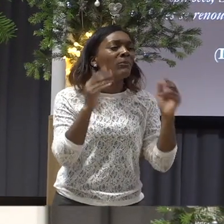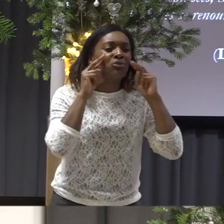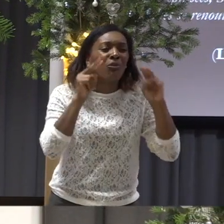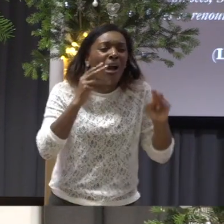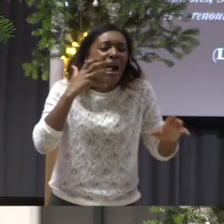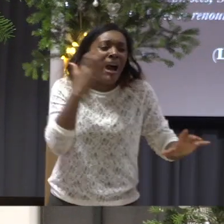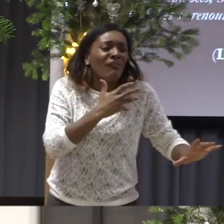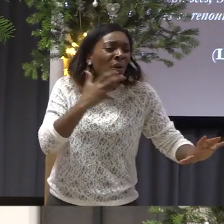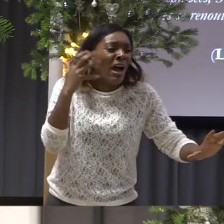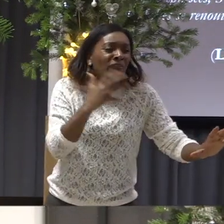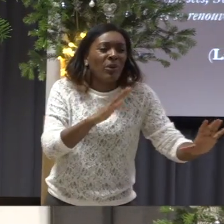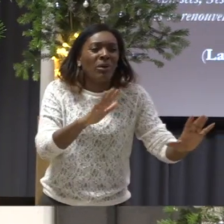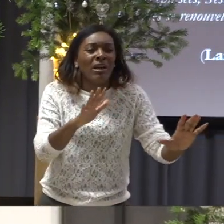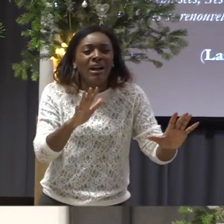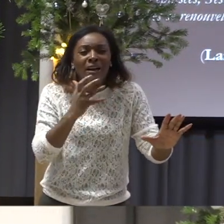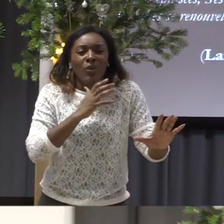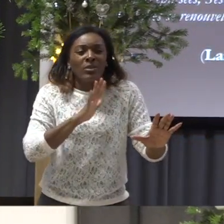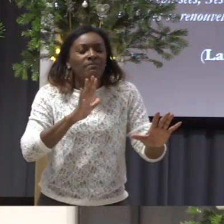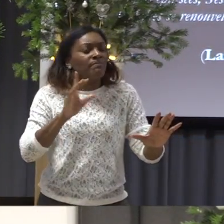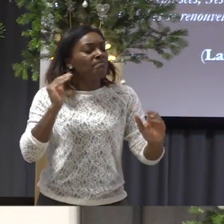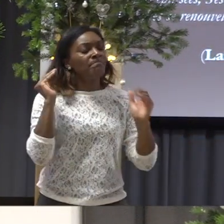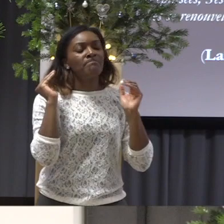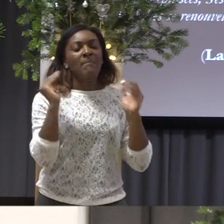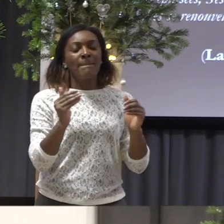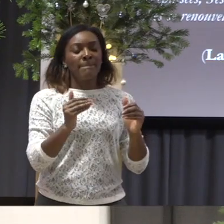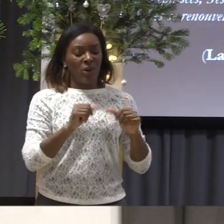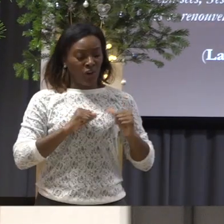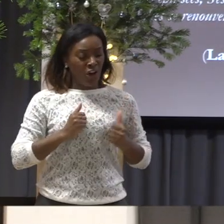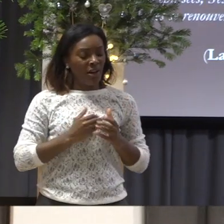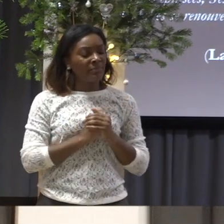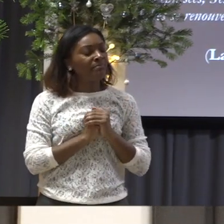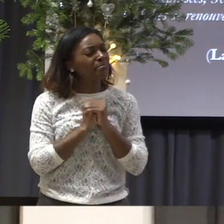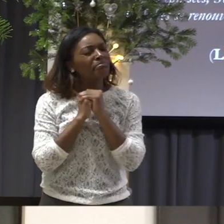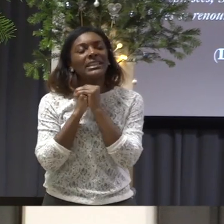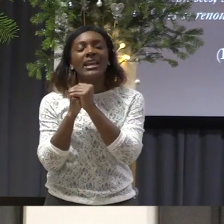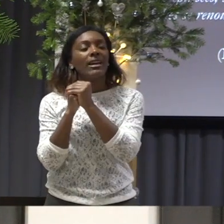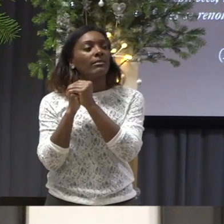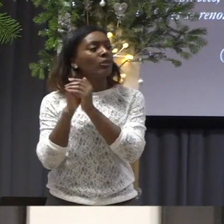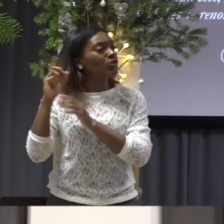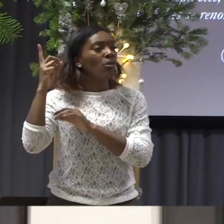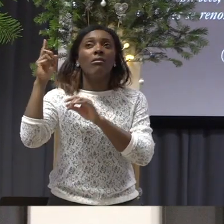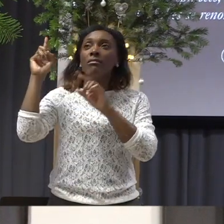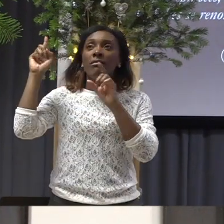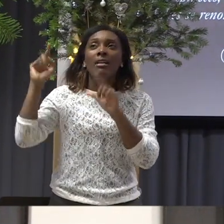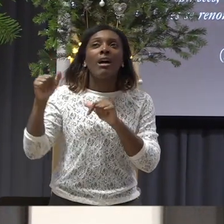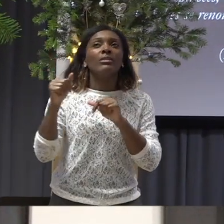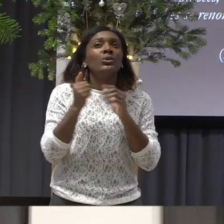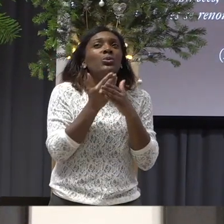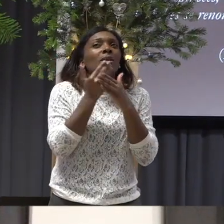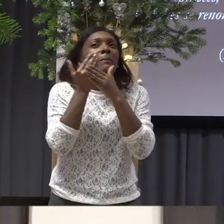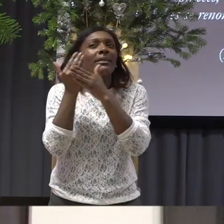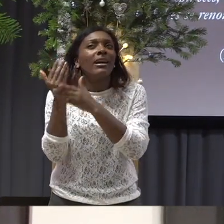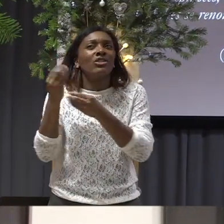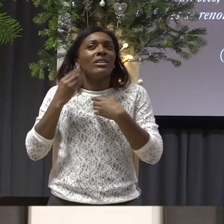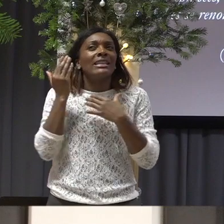cœur. Mon ami, mon frère, ma sœur, il y a d'une part les faits, les réalités que nous observons de façon